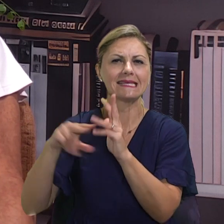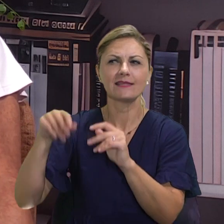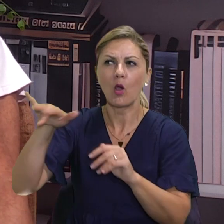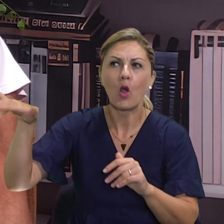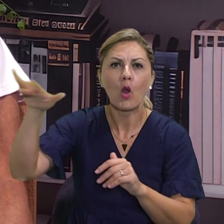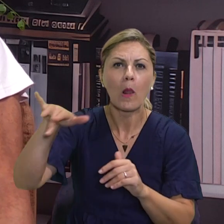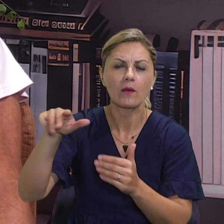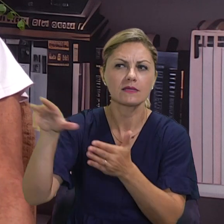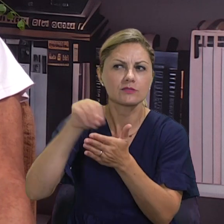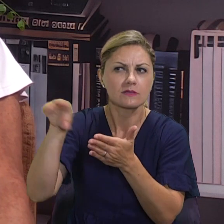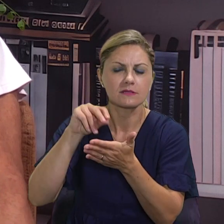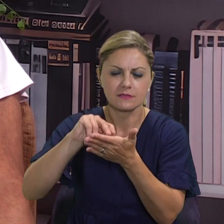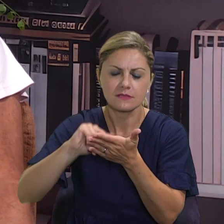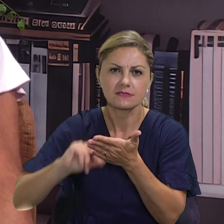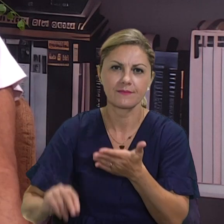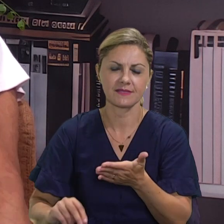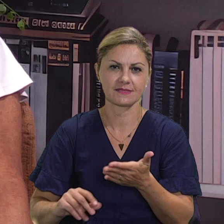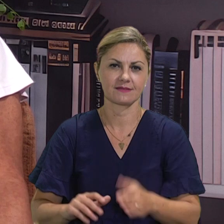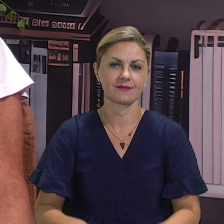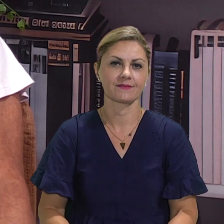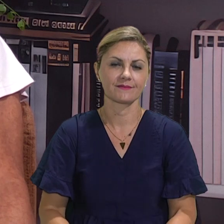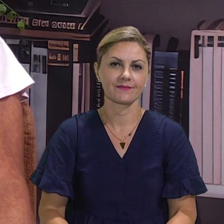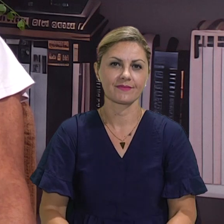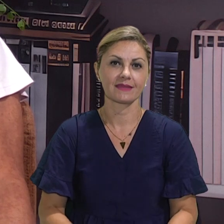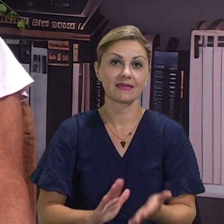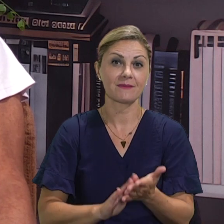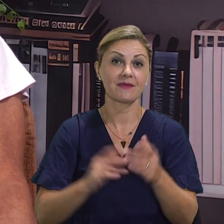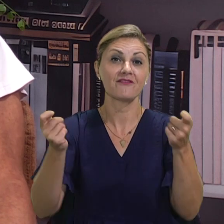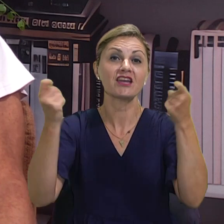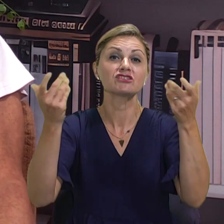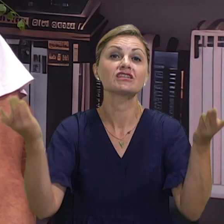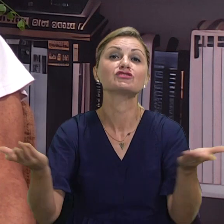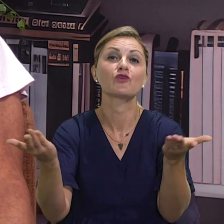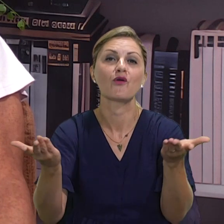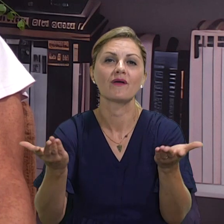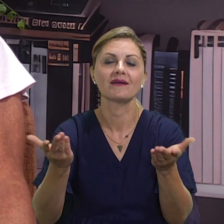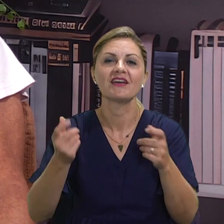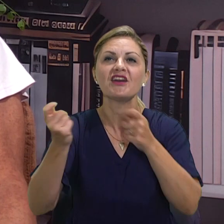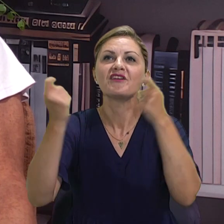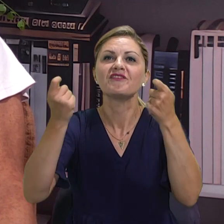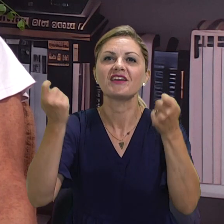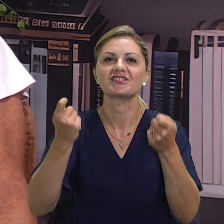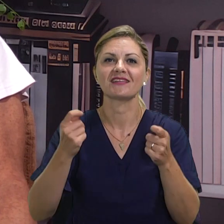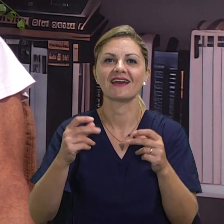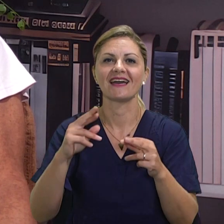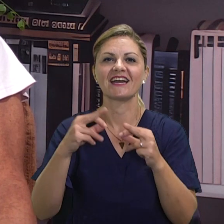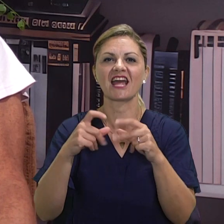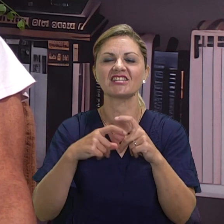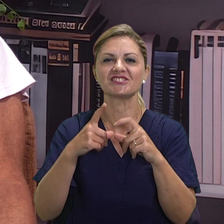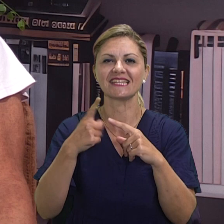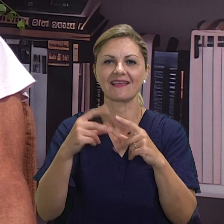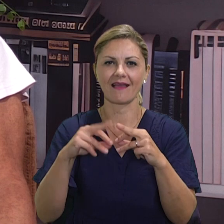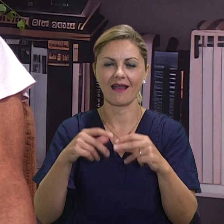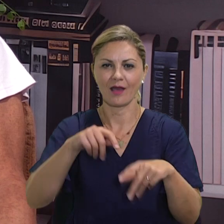jeli, da ostane nešto. Kao ove fešte, ovo. Ma koje fešte? Fešta ti je kad oni napravi